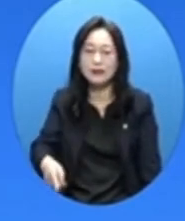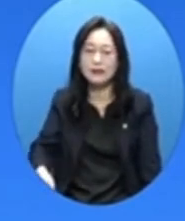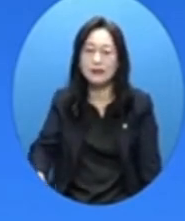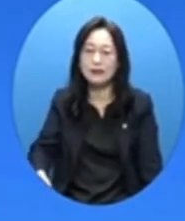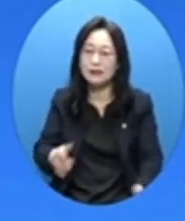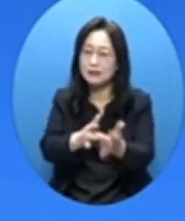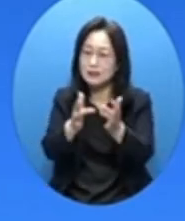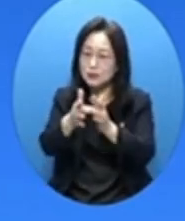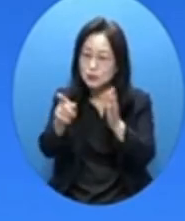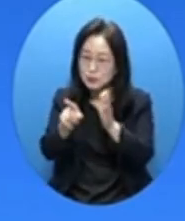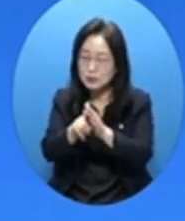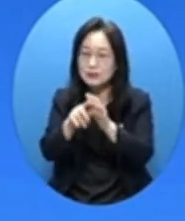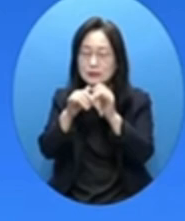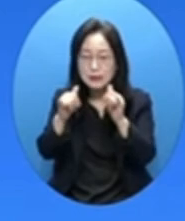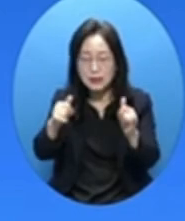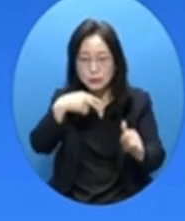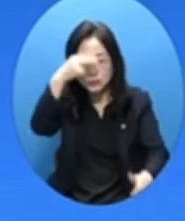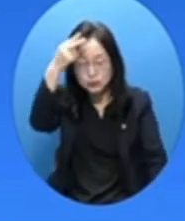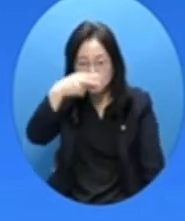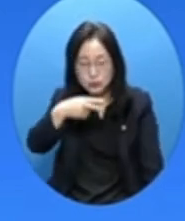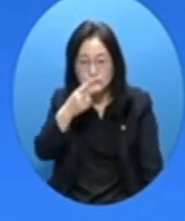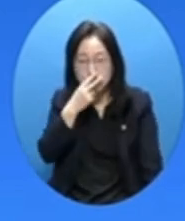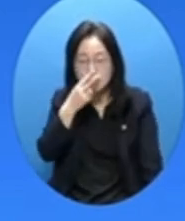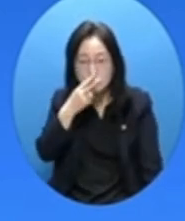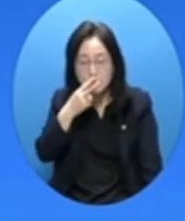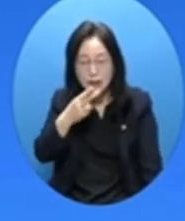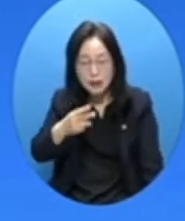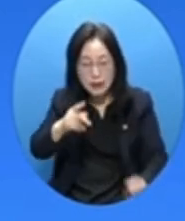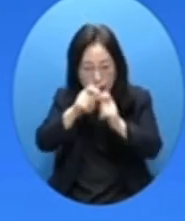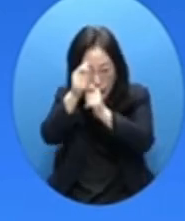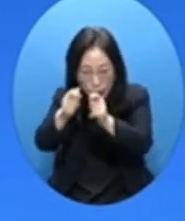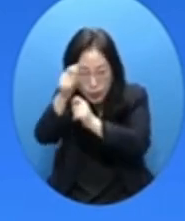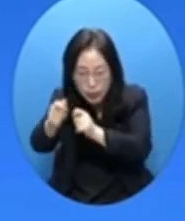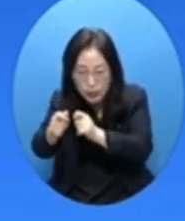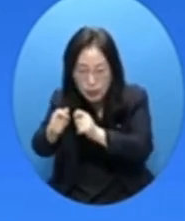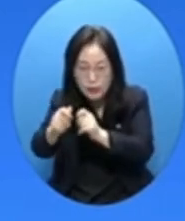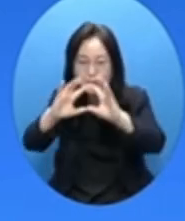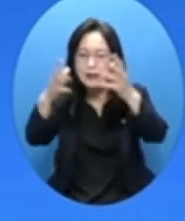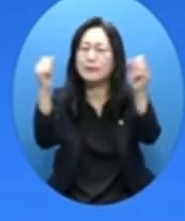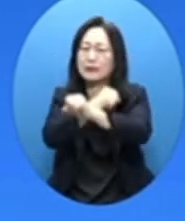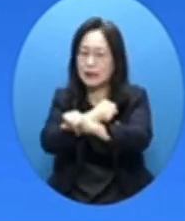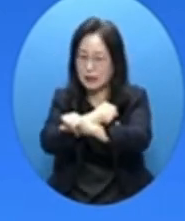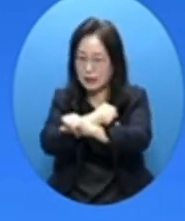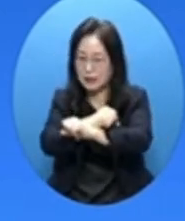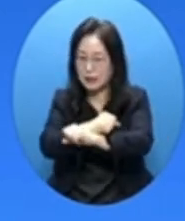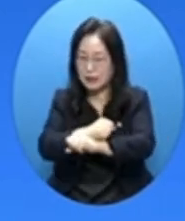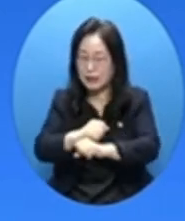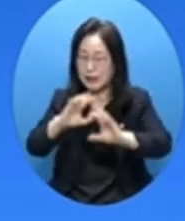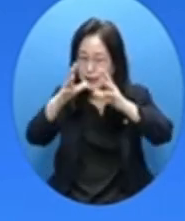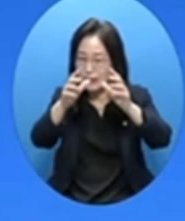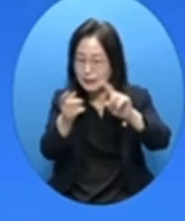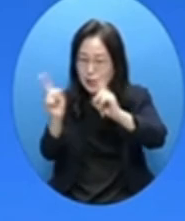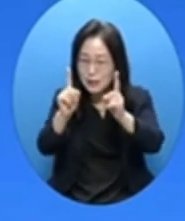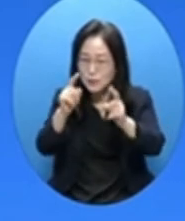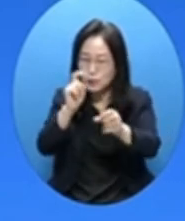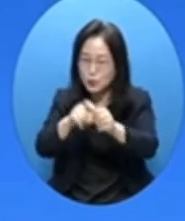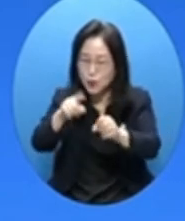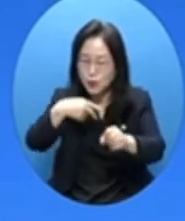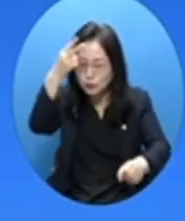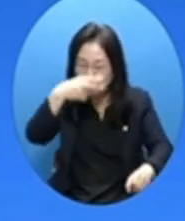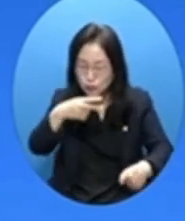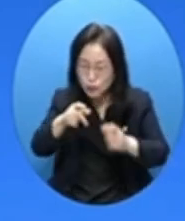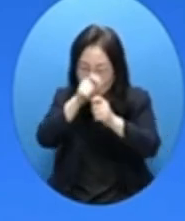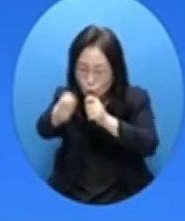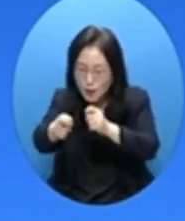예수님 믿는 사람이 술 담배 도박에 빠지면이 나라가 망하겠구나 이 나라를 살리려면 술 도박 담배를 없어야 되겠다